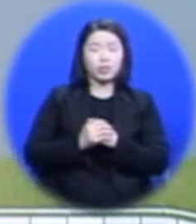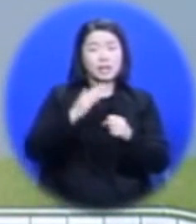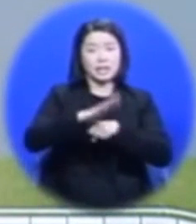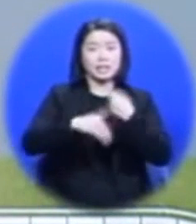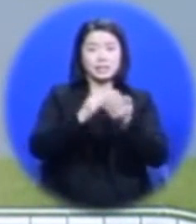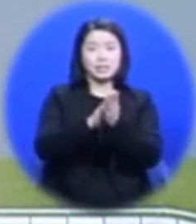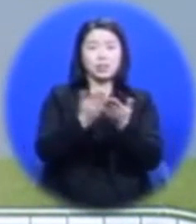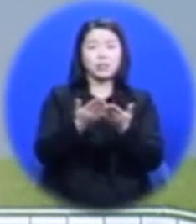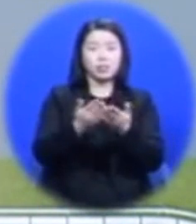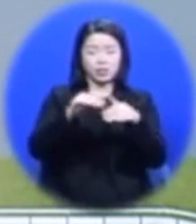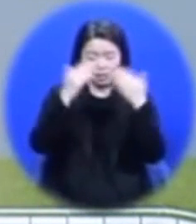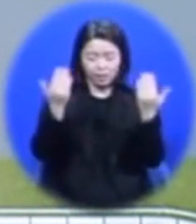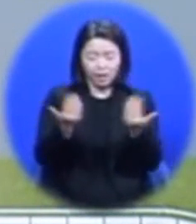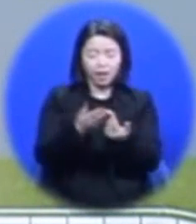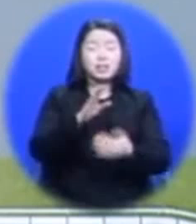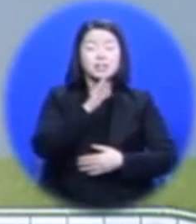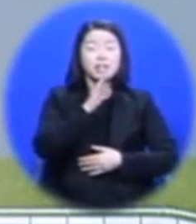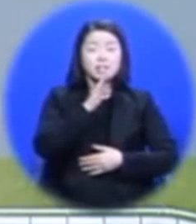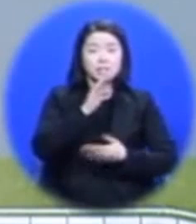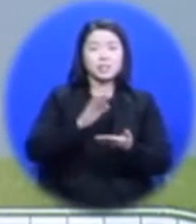성경이 다 사실이구나.